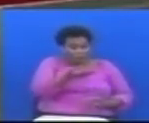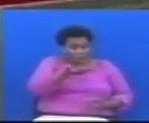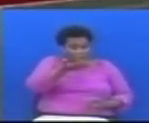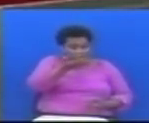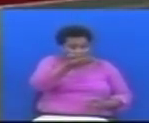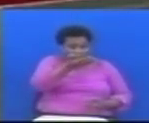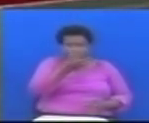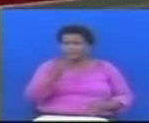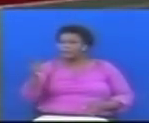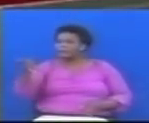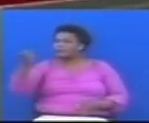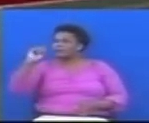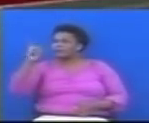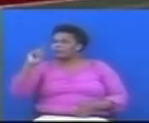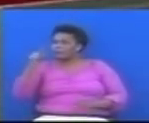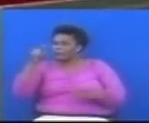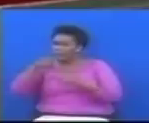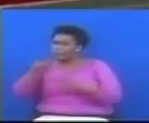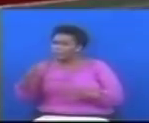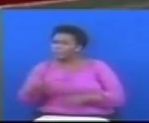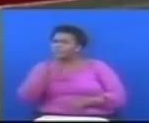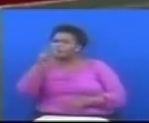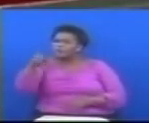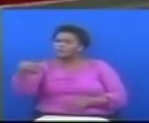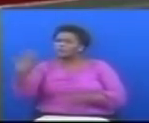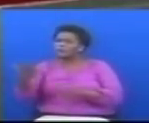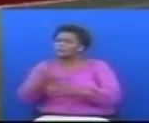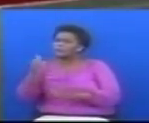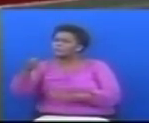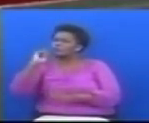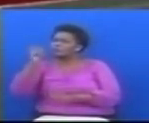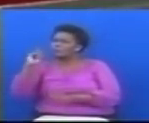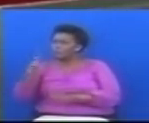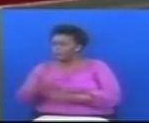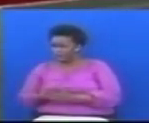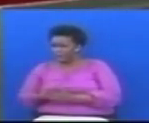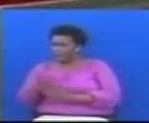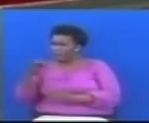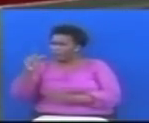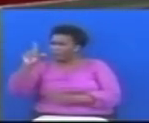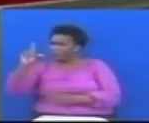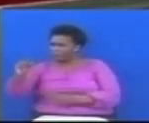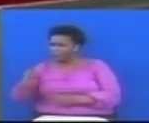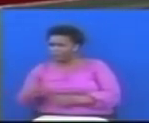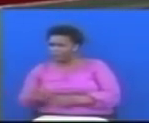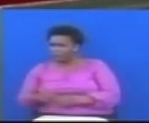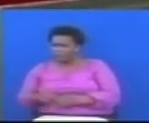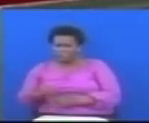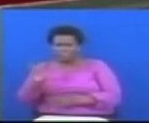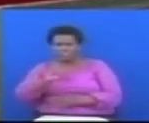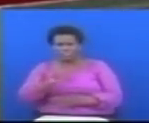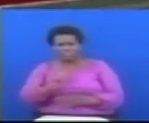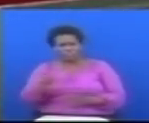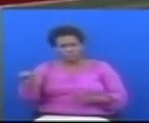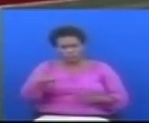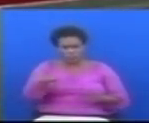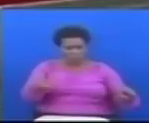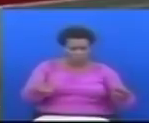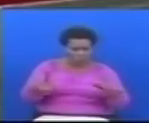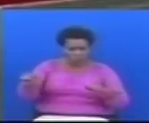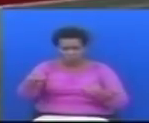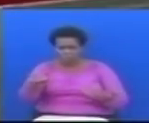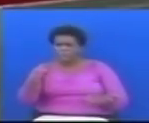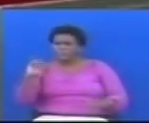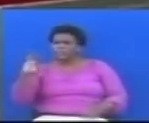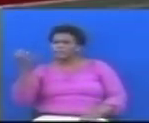kutumia nishati ya umeme kwa gharama nafuu kwa ajili ya kupikia badala ya kuni na mkaa. Mheshimiwa naibu spika, serikali imeanza